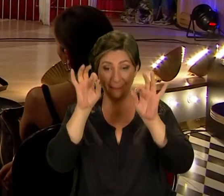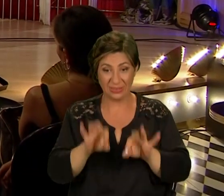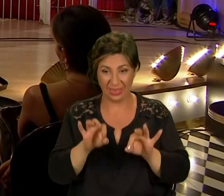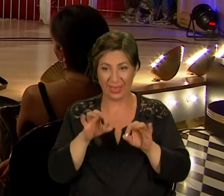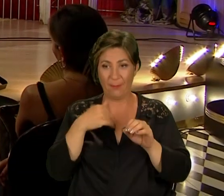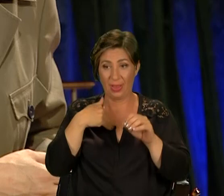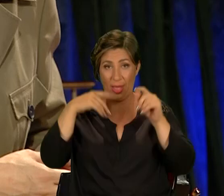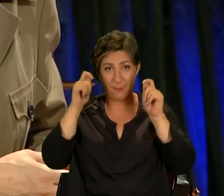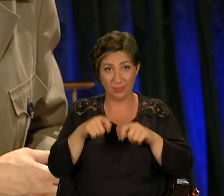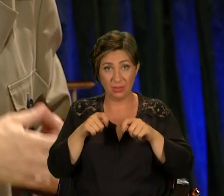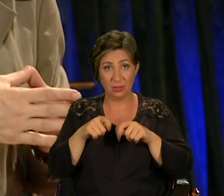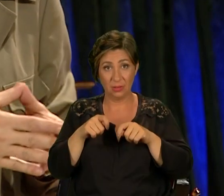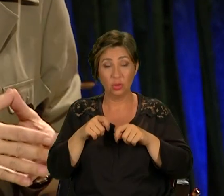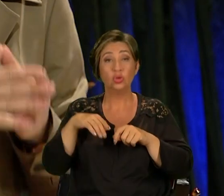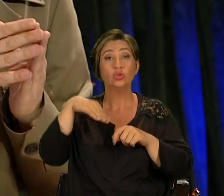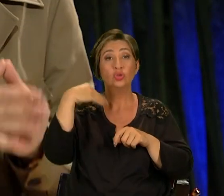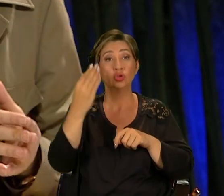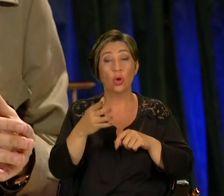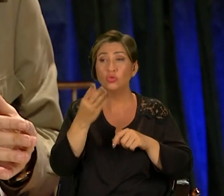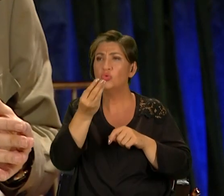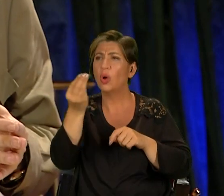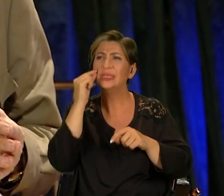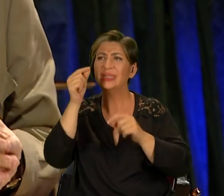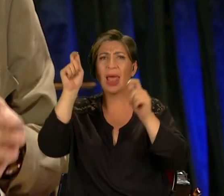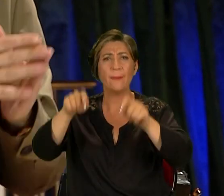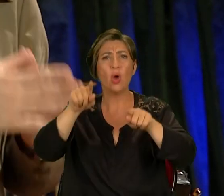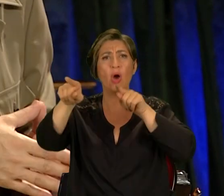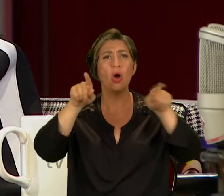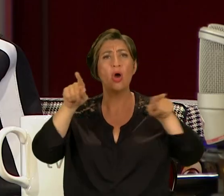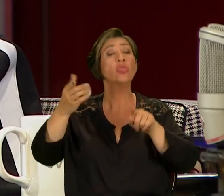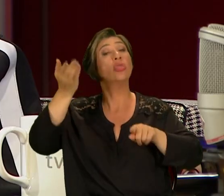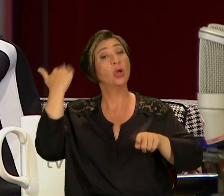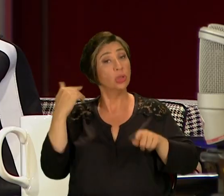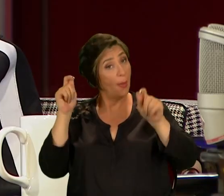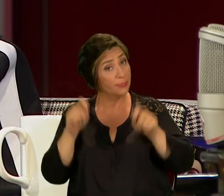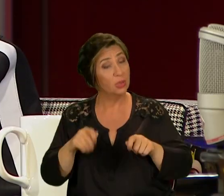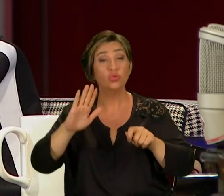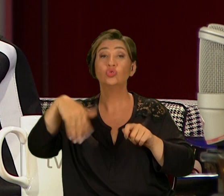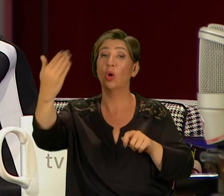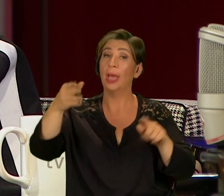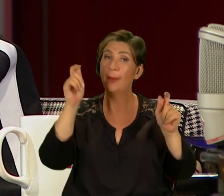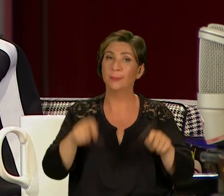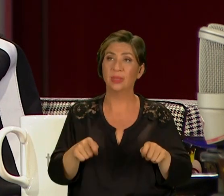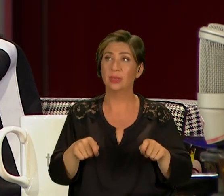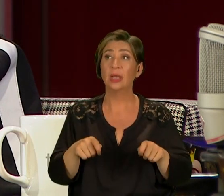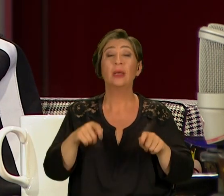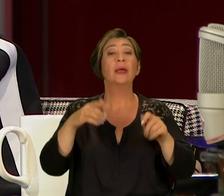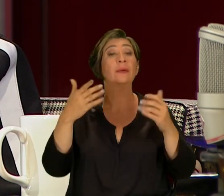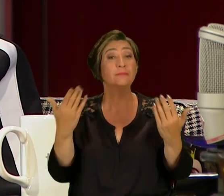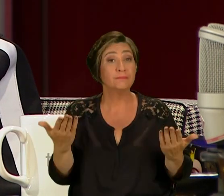yaptı. Sonra dönüp bir sürü insana yaptı. Daha önce de yapmıştı. Daha sonra da yaptı.